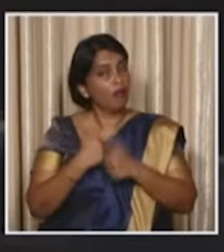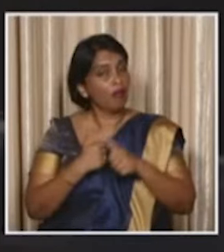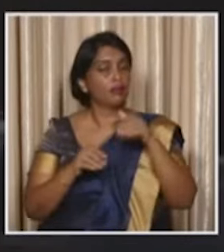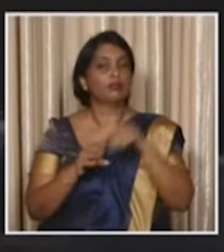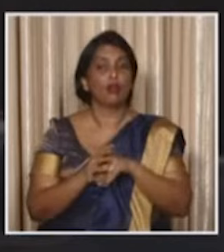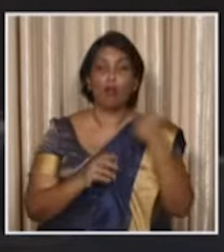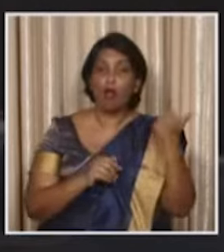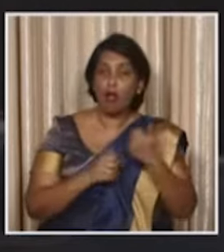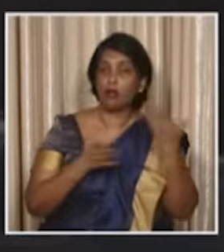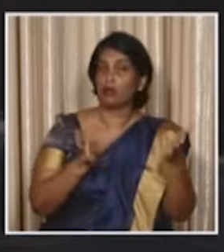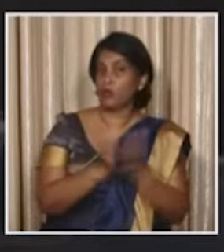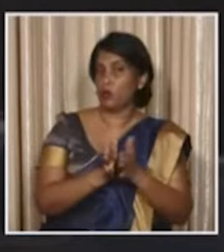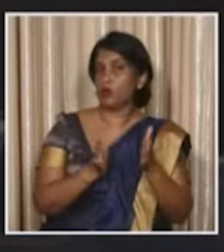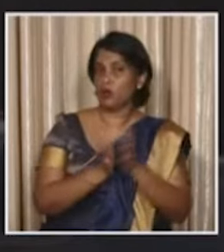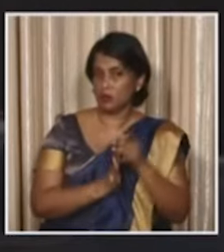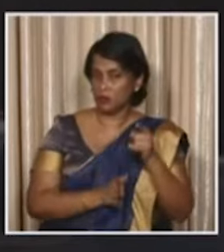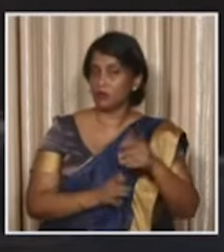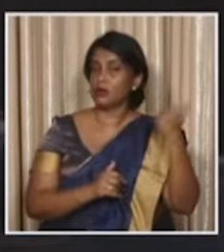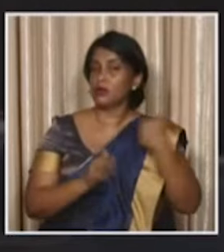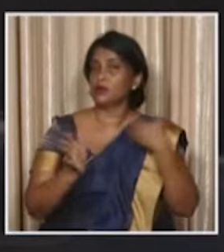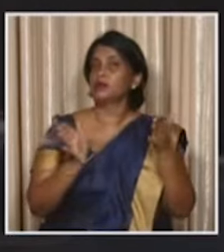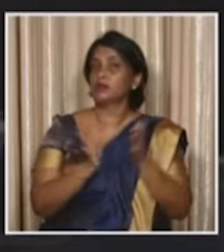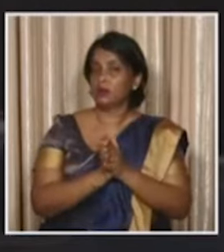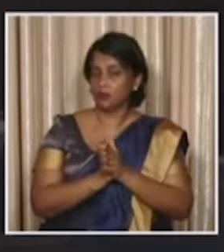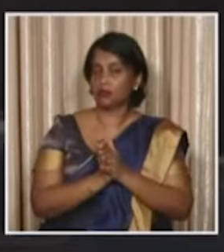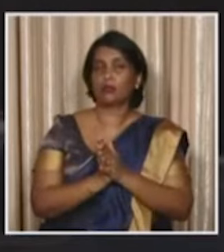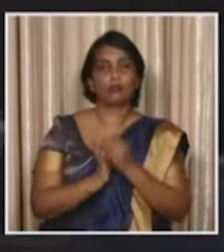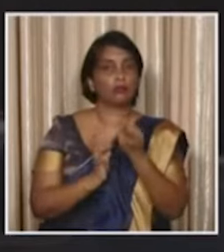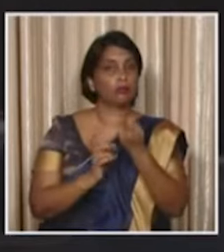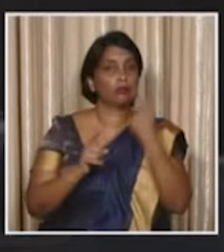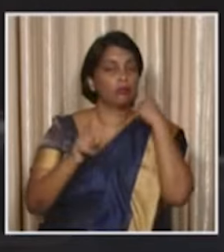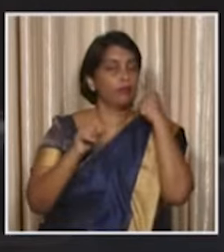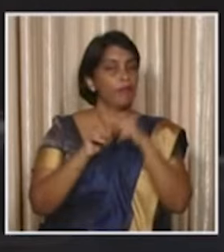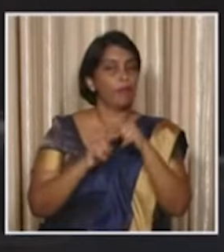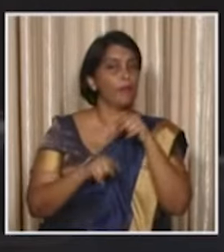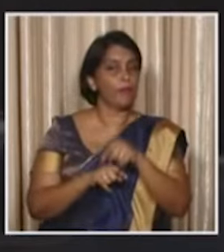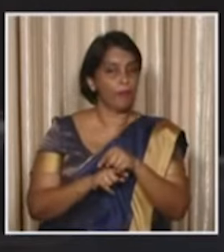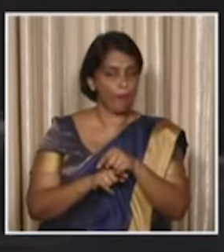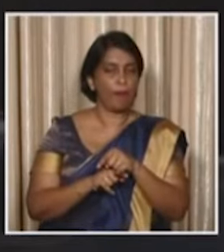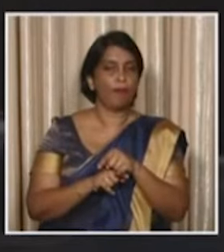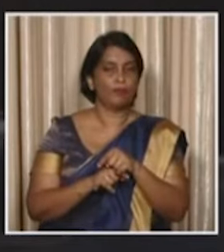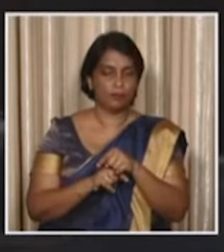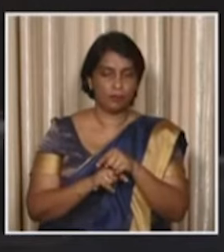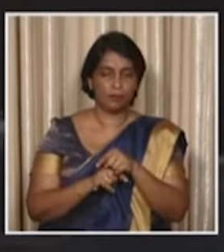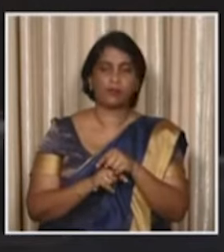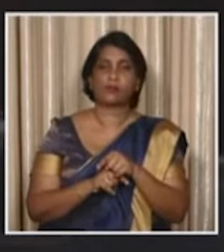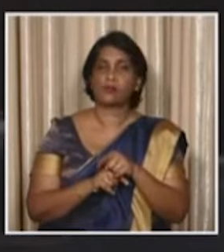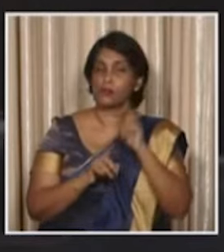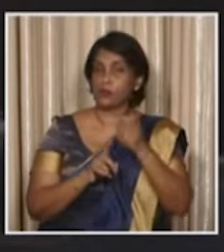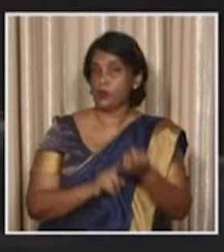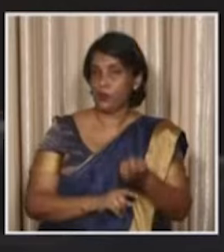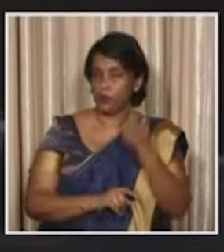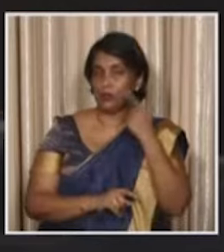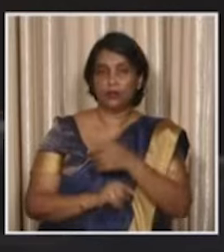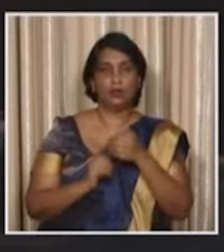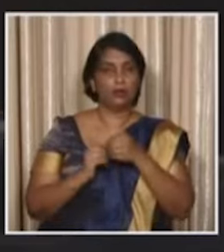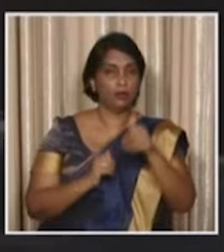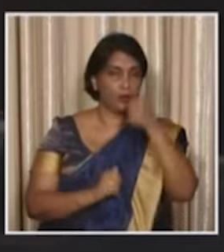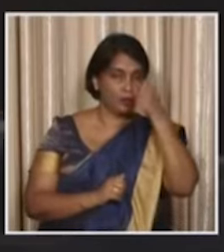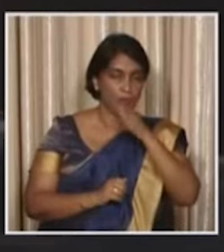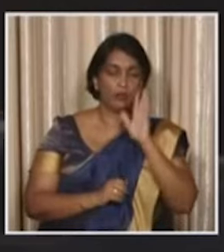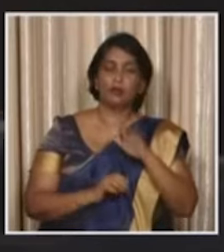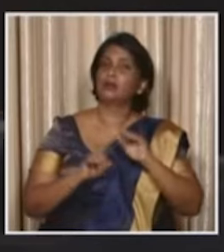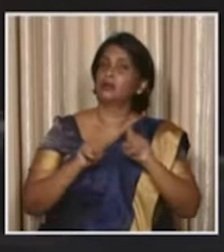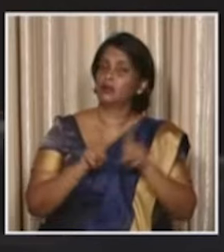මේකේ අලුතෙන් එකතු කරපුවත් තියෙනවා. ඒ අලුතෙන් එකතු කරපුව වැලියු කරොත් මේ කීලට වඩා වැඩි වෙනවා. ඒ නිසා අද මේ සිද්ධ කරන වංචා, ඒ